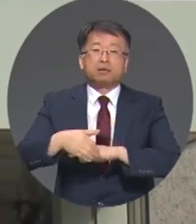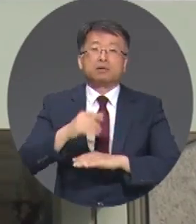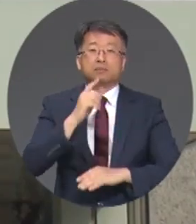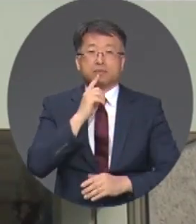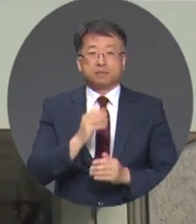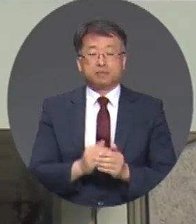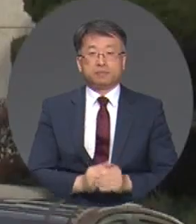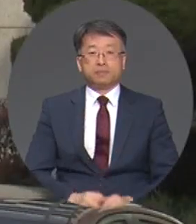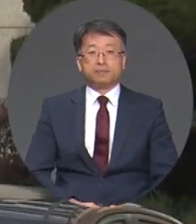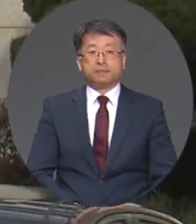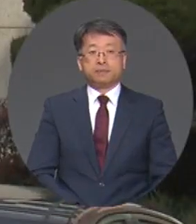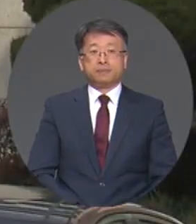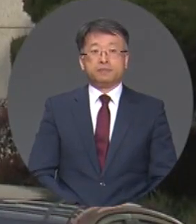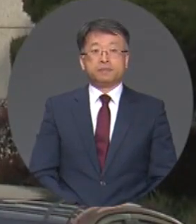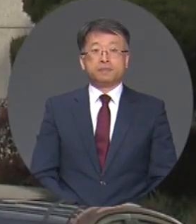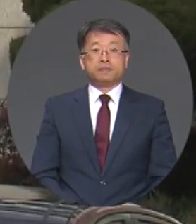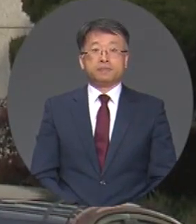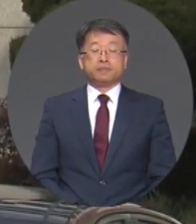계획입니다